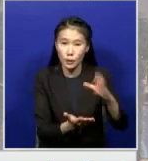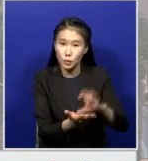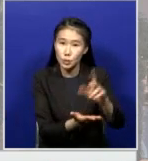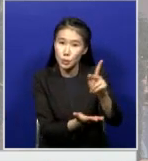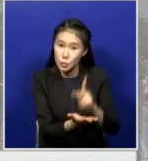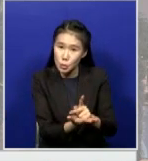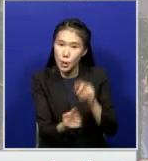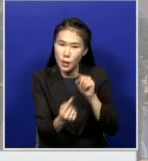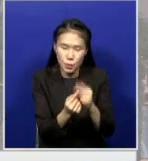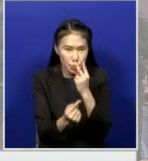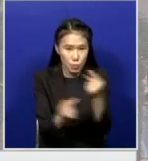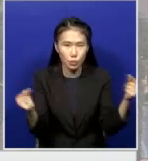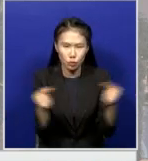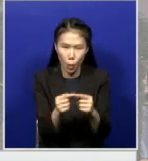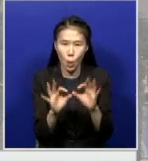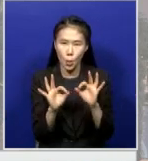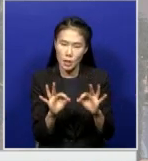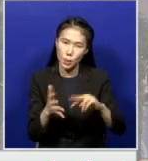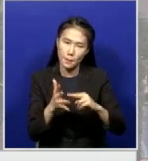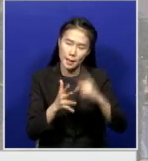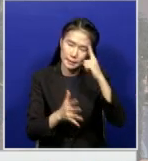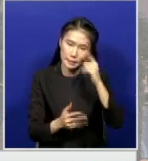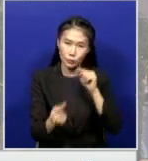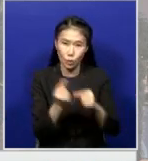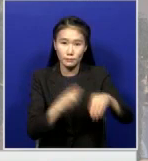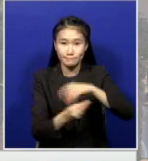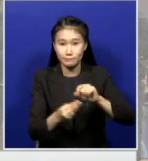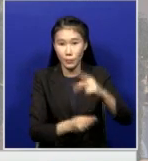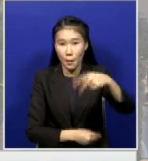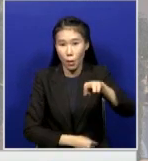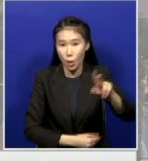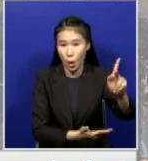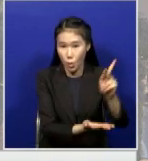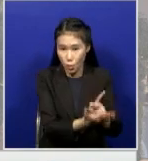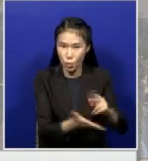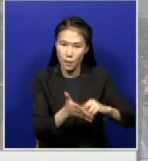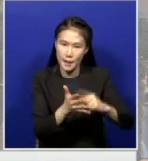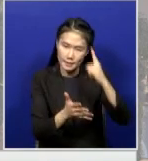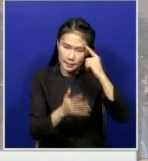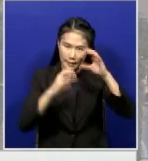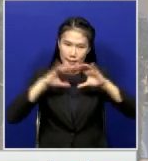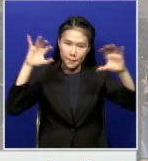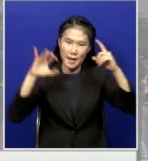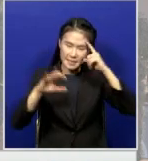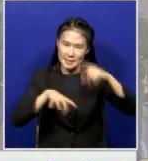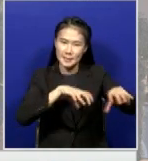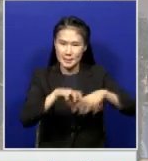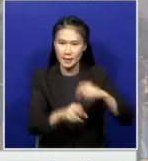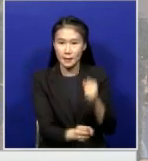ยู่ในระดับที่เหมาะสมดังนั้นการชำระหนี้ภายใต้พระราชกำหนดยังคงอยู่ในระดับที่รัฐบาลสามารถบริหารจัด